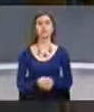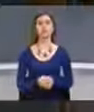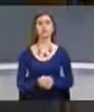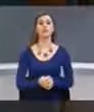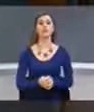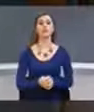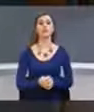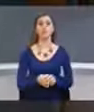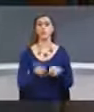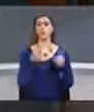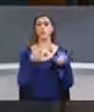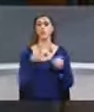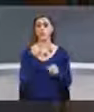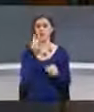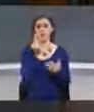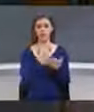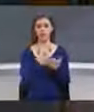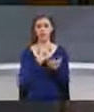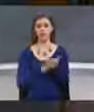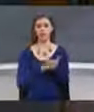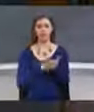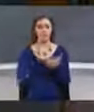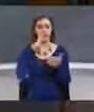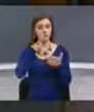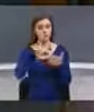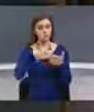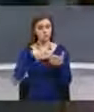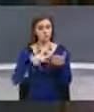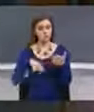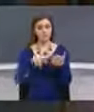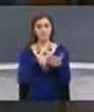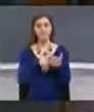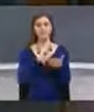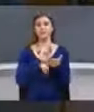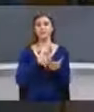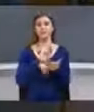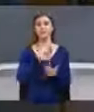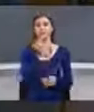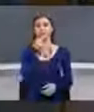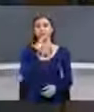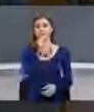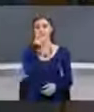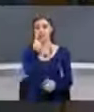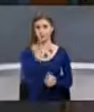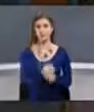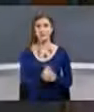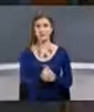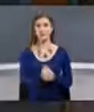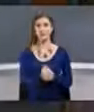Në të vërtet, nëse nisemi nga neni i pari këti ligji,